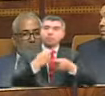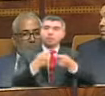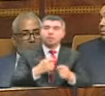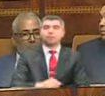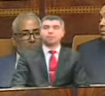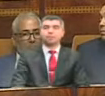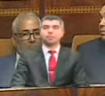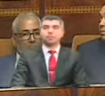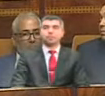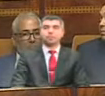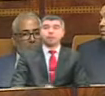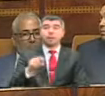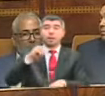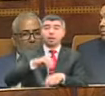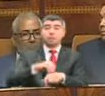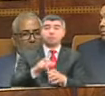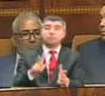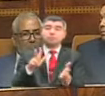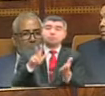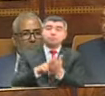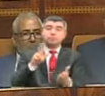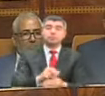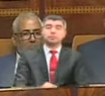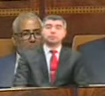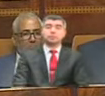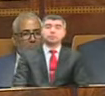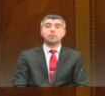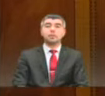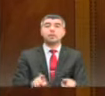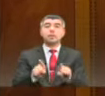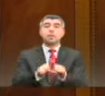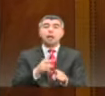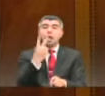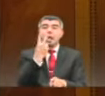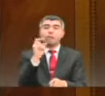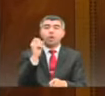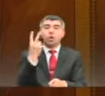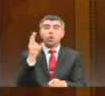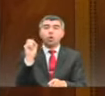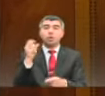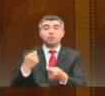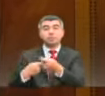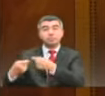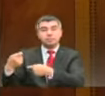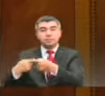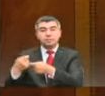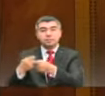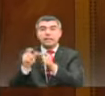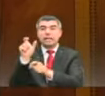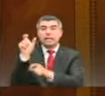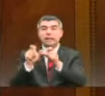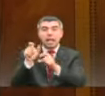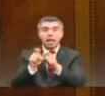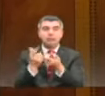تفعيل استراتيجية التجارة 2020 بهدف تنظيم التجار